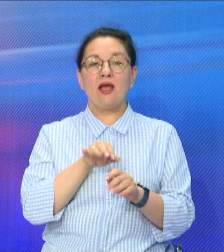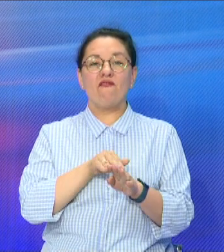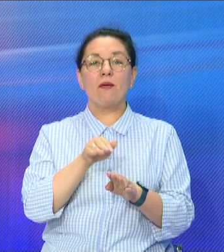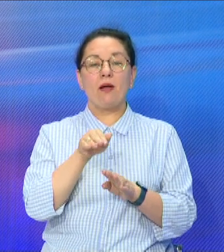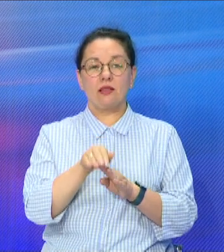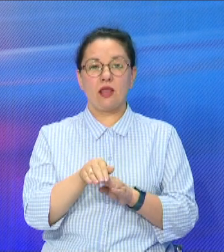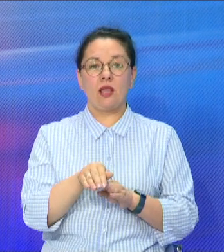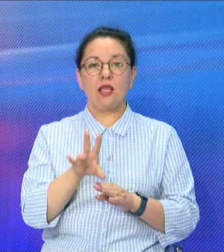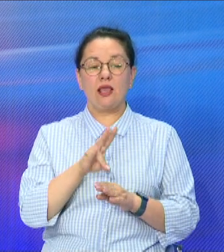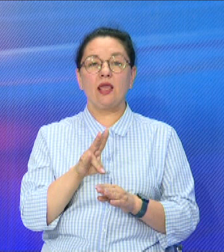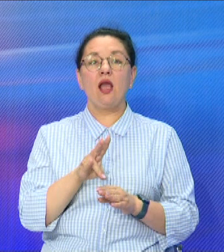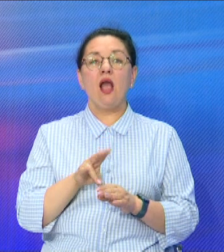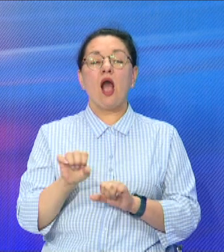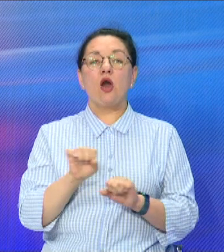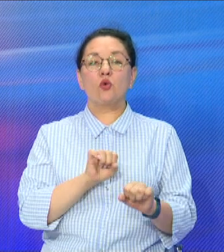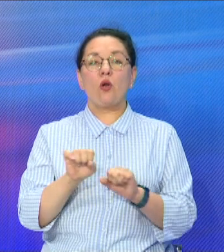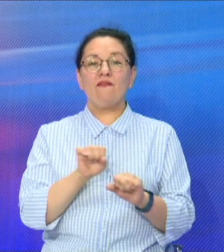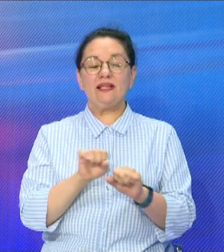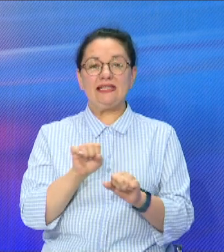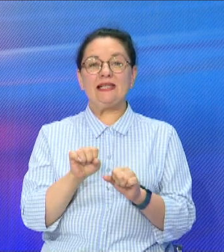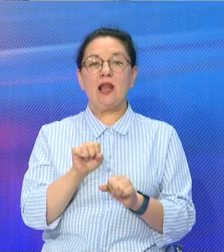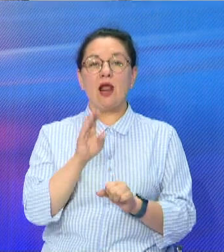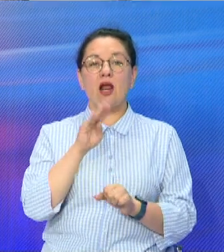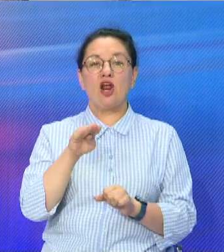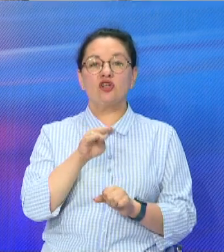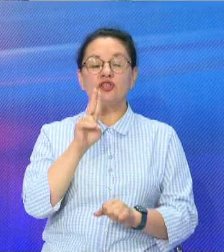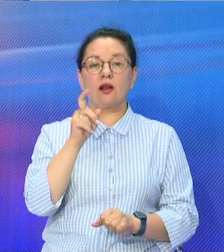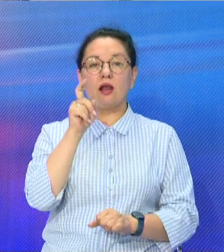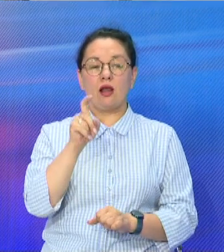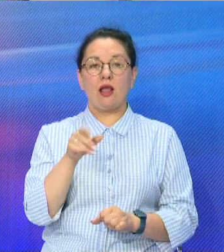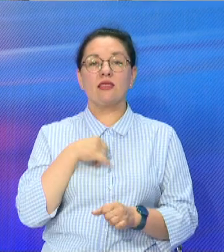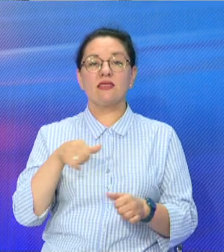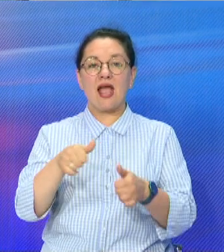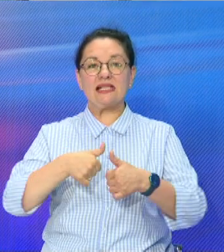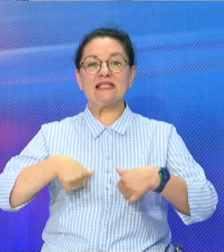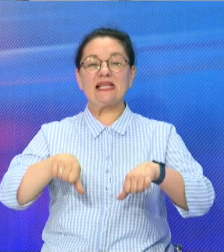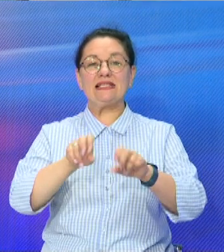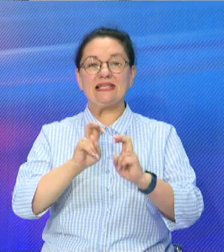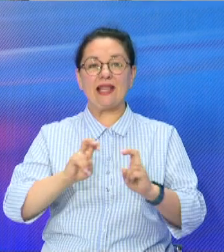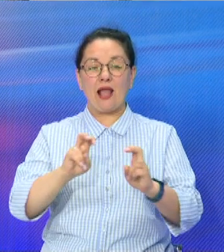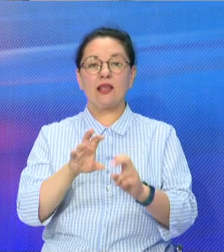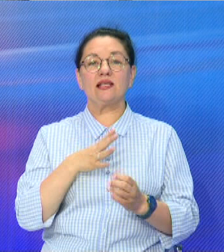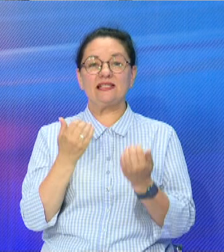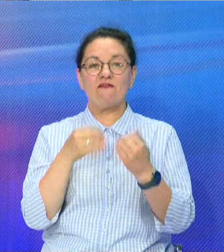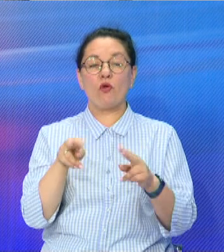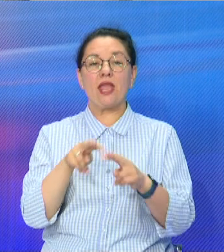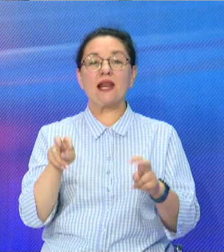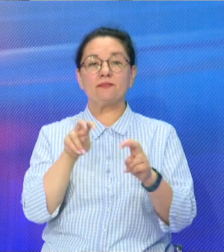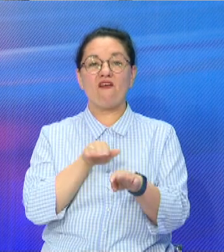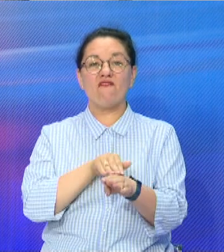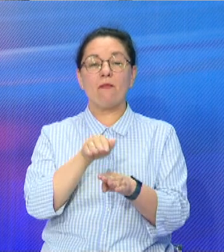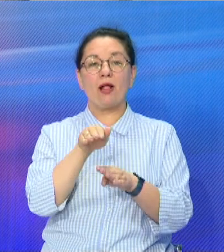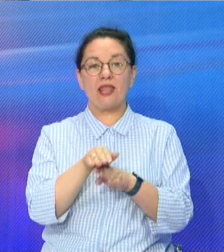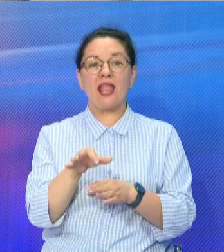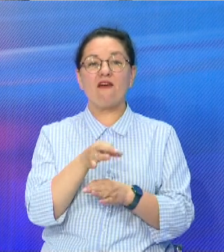учения керамика державу у сферы жкх заседании коллегии комитета сегодня рассматривается вопрос выполнения в